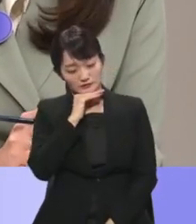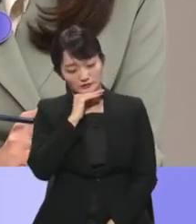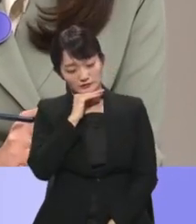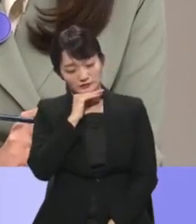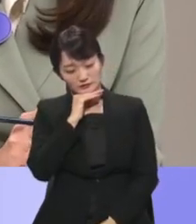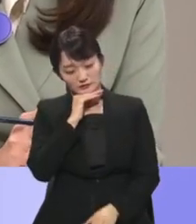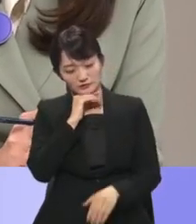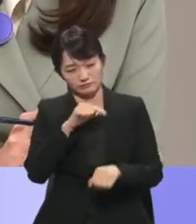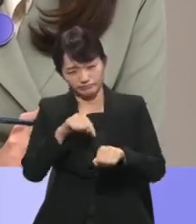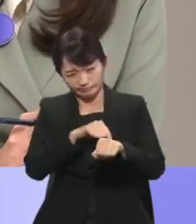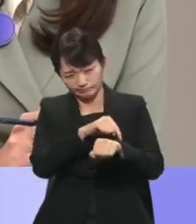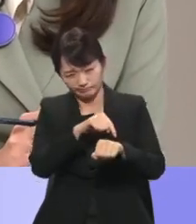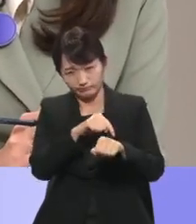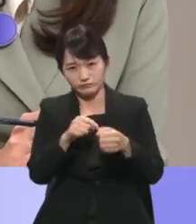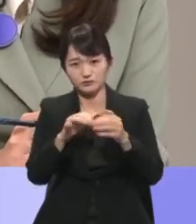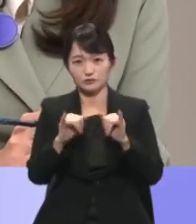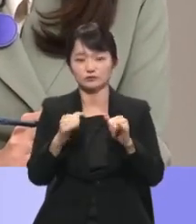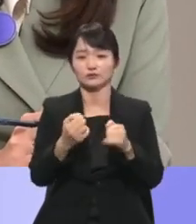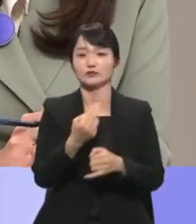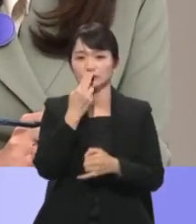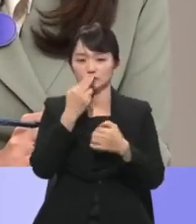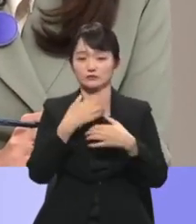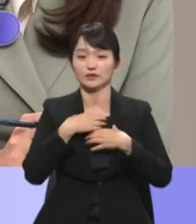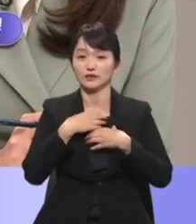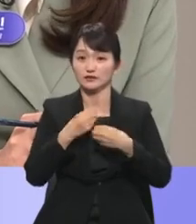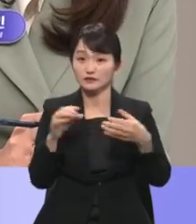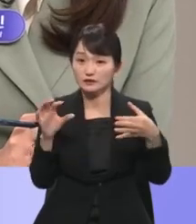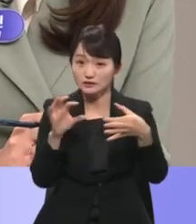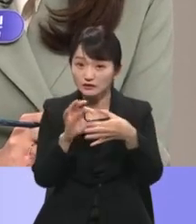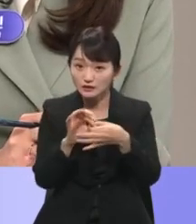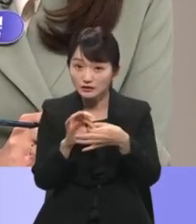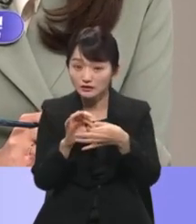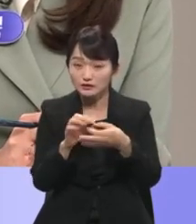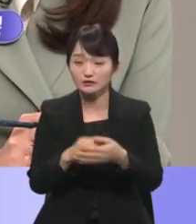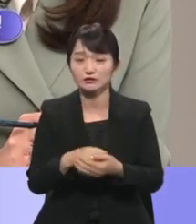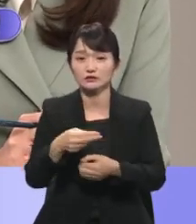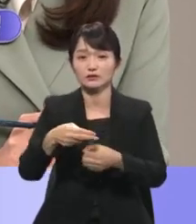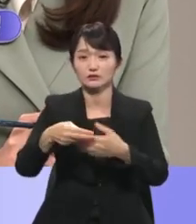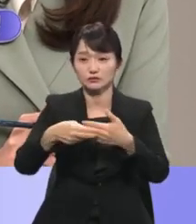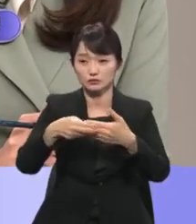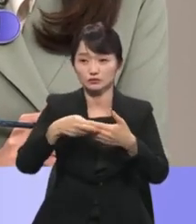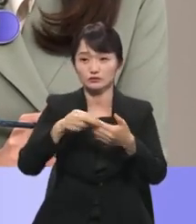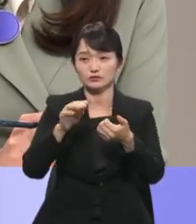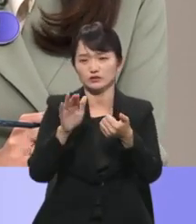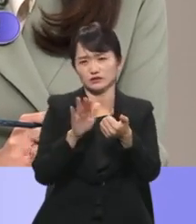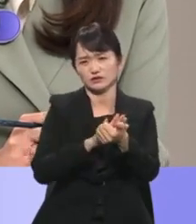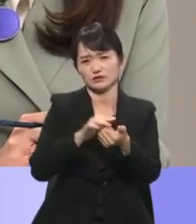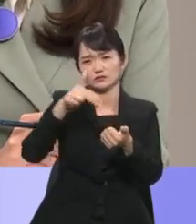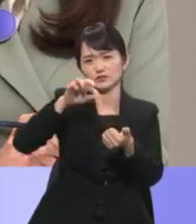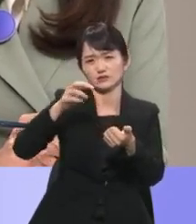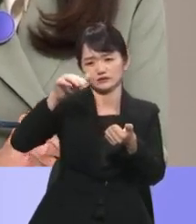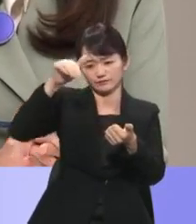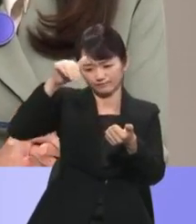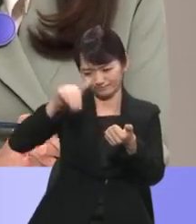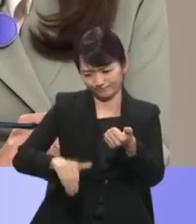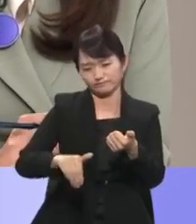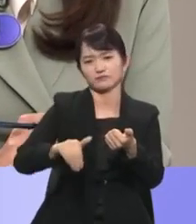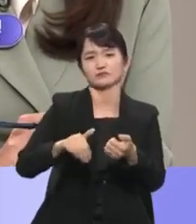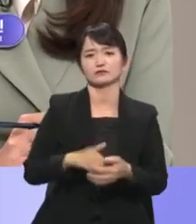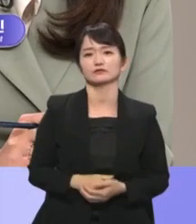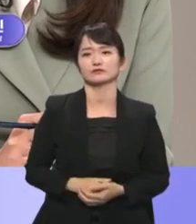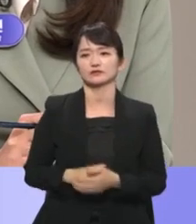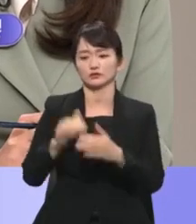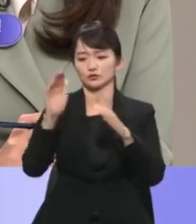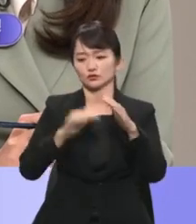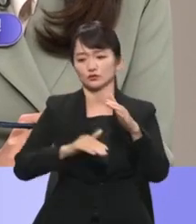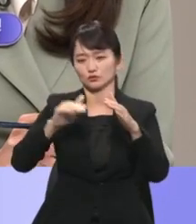국민의 생명과 안전과 직결되는 의료 서비스에서 질이 하락하는 문제들이 발생하고 있는 겁니다 그렇다고 한다면 공공의